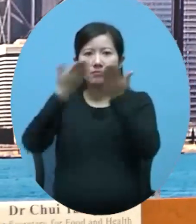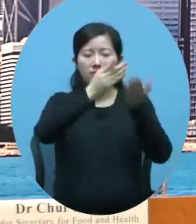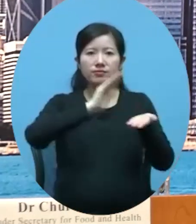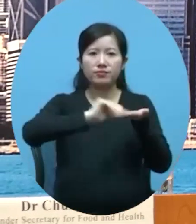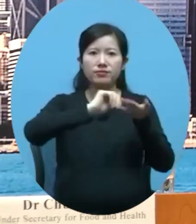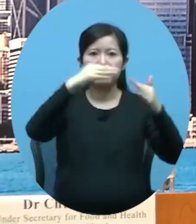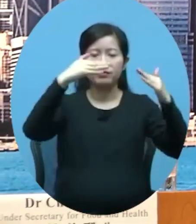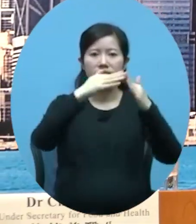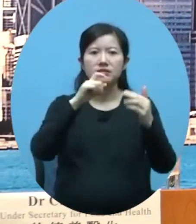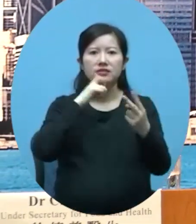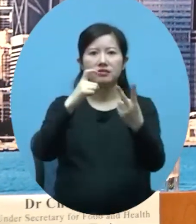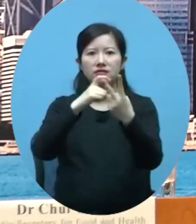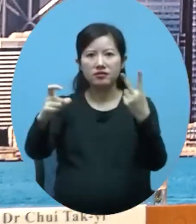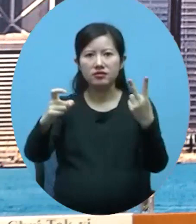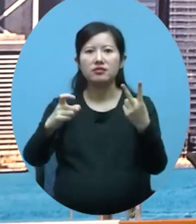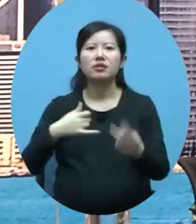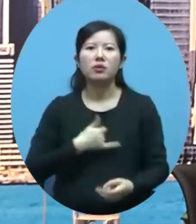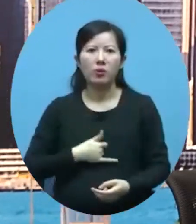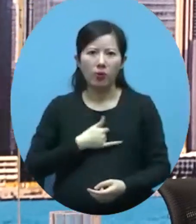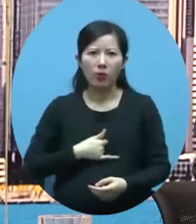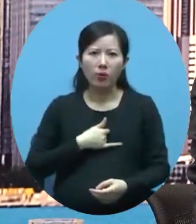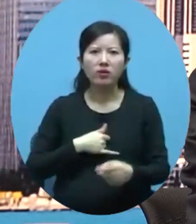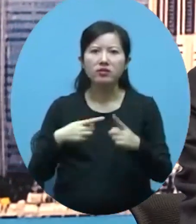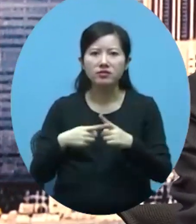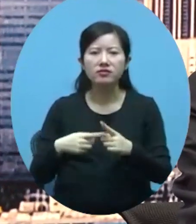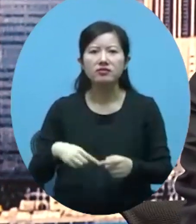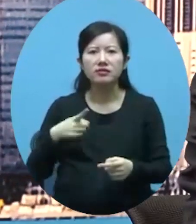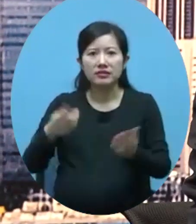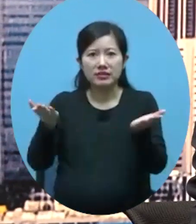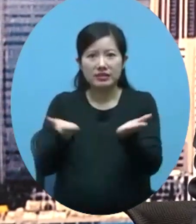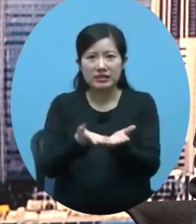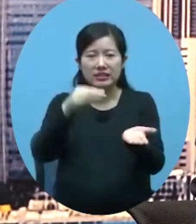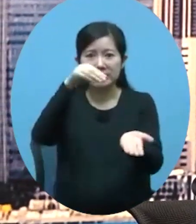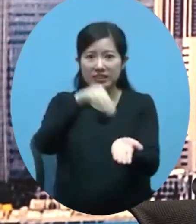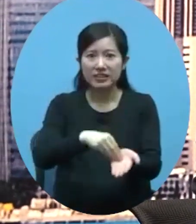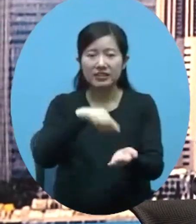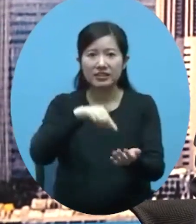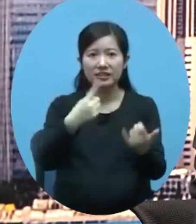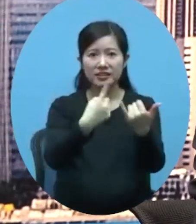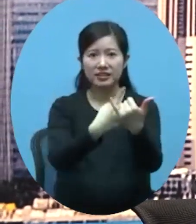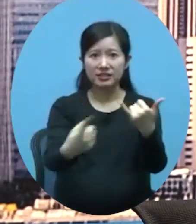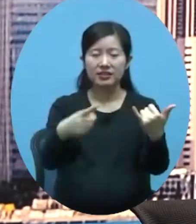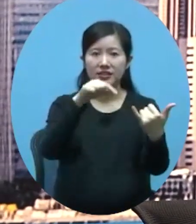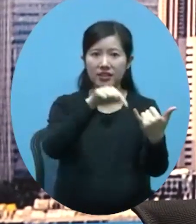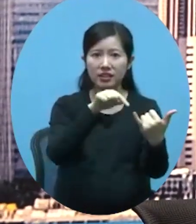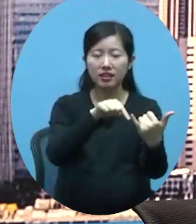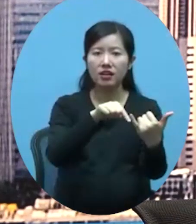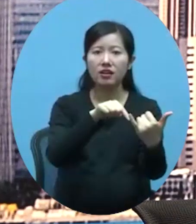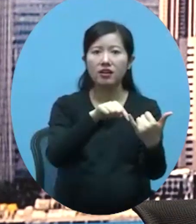29宗的华尔个案就确诊新型冠状病毒的61宗个案里面